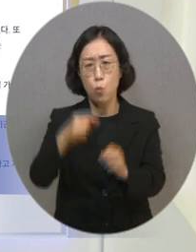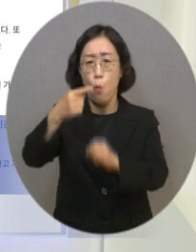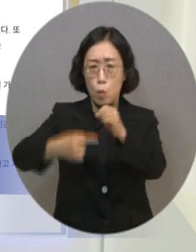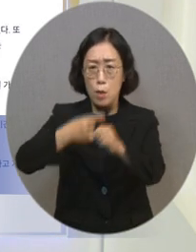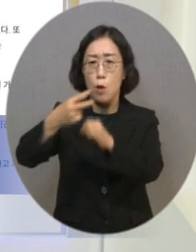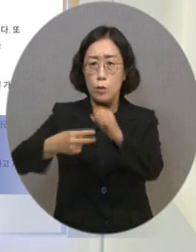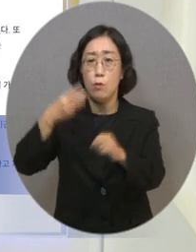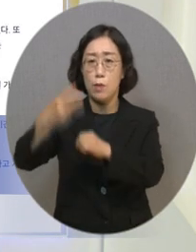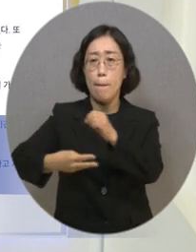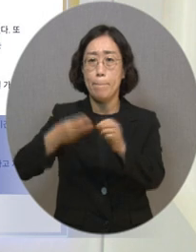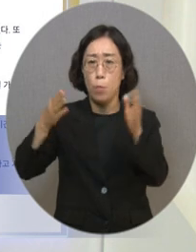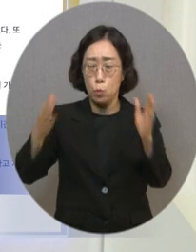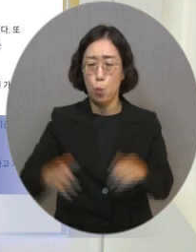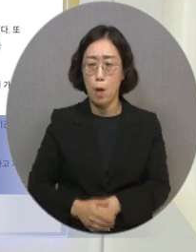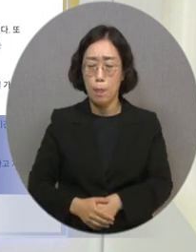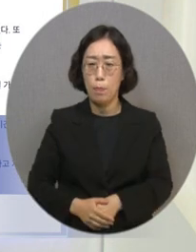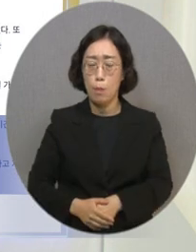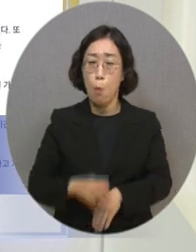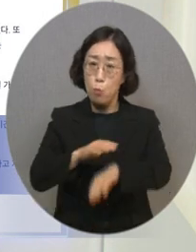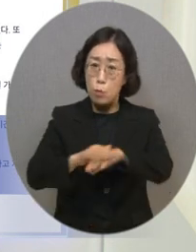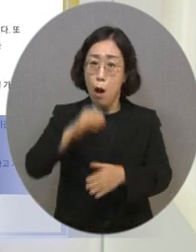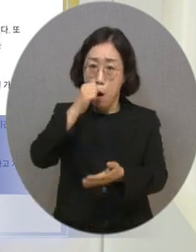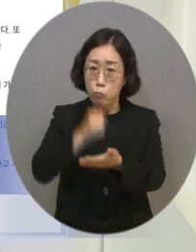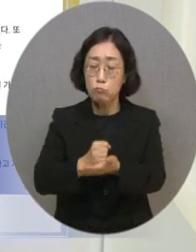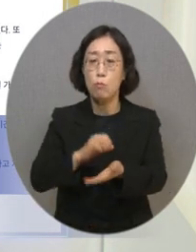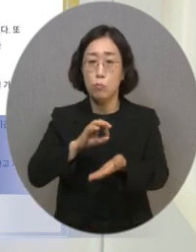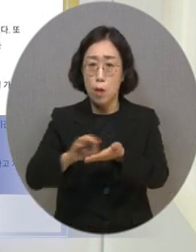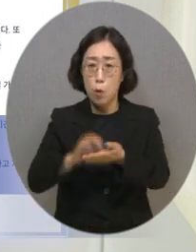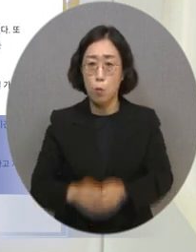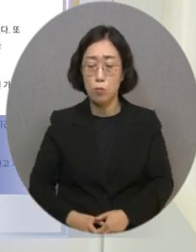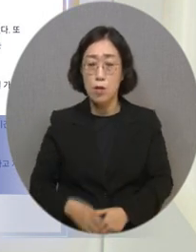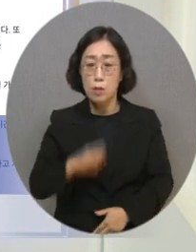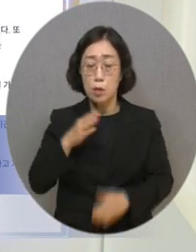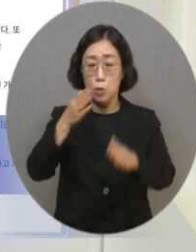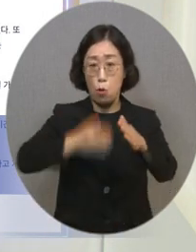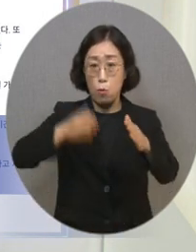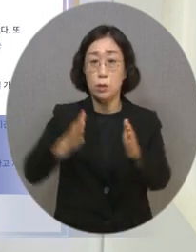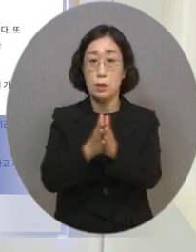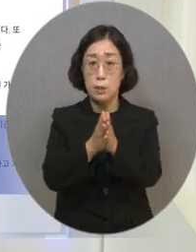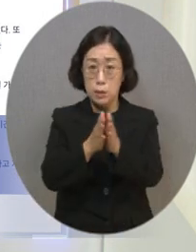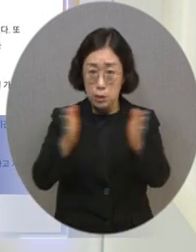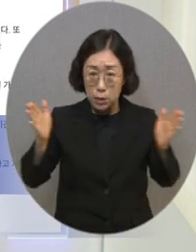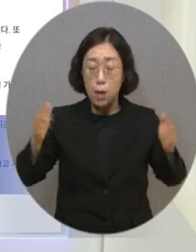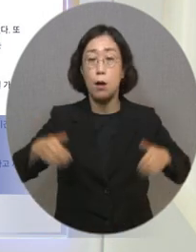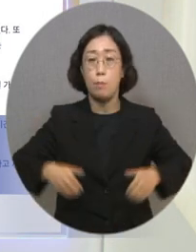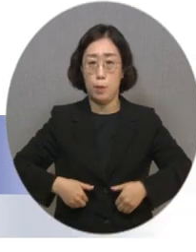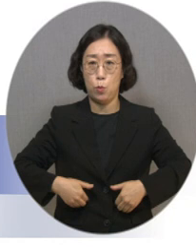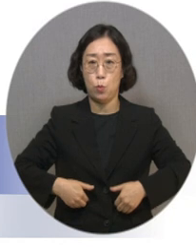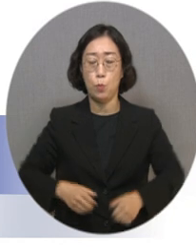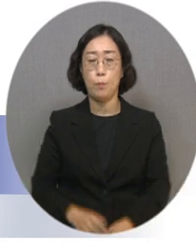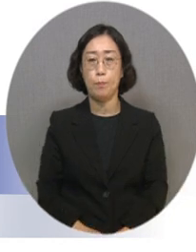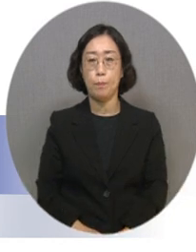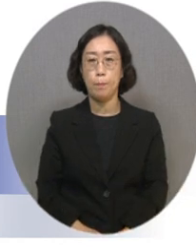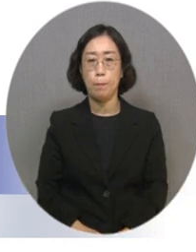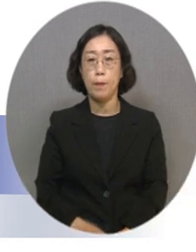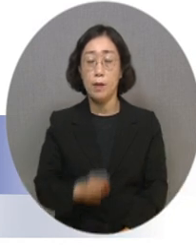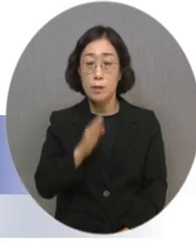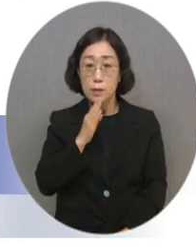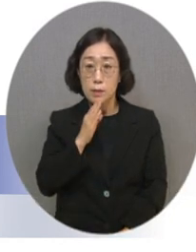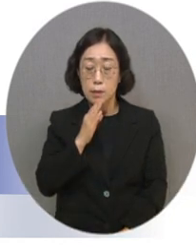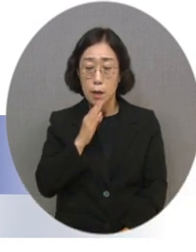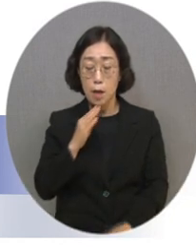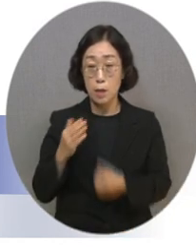사업 수용 등을 종합해 볼 때이 시범 사업이 본 사업으로 추진될 때가 분명히 됐는데요 사실